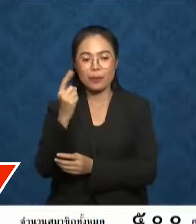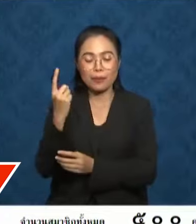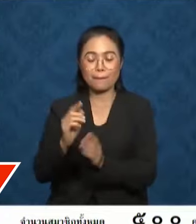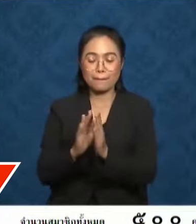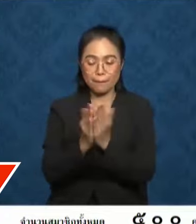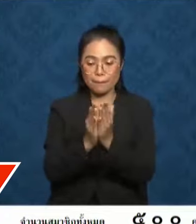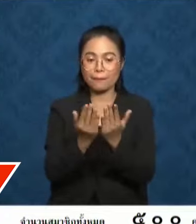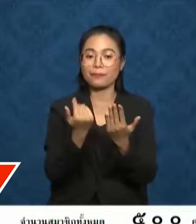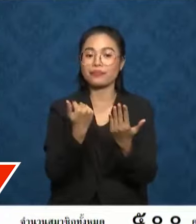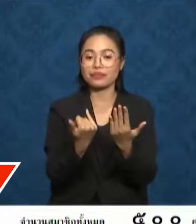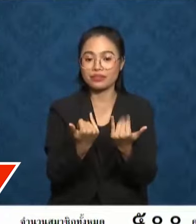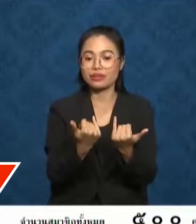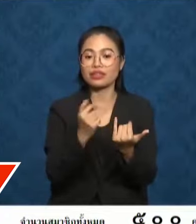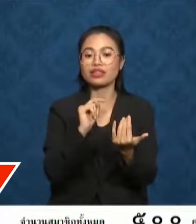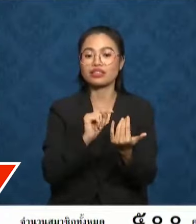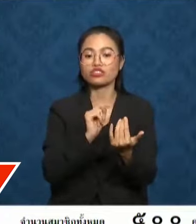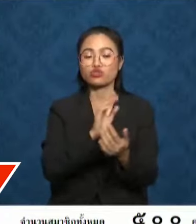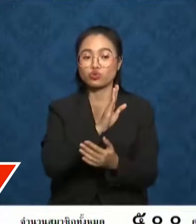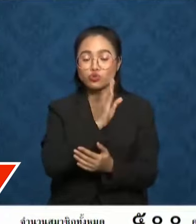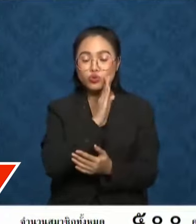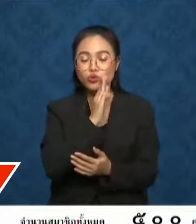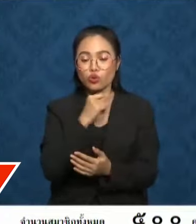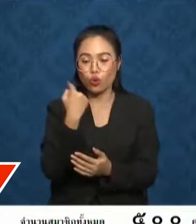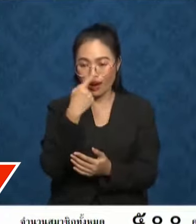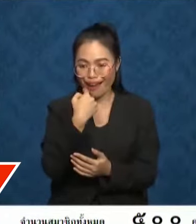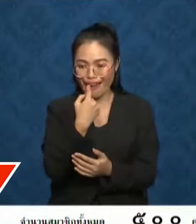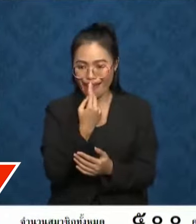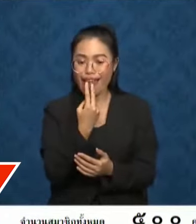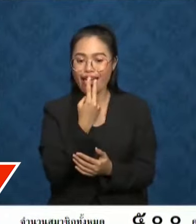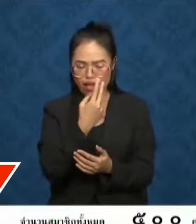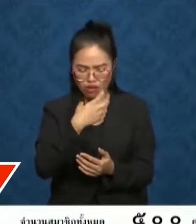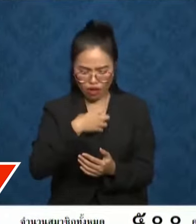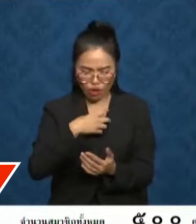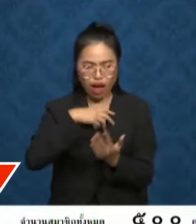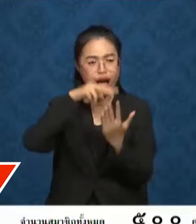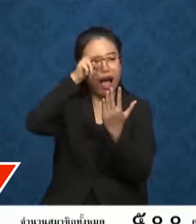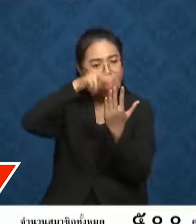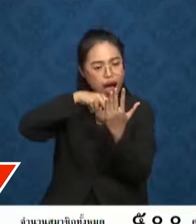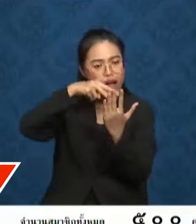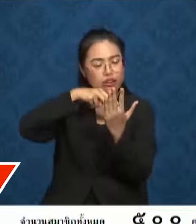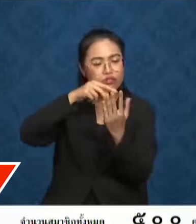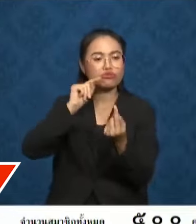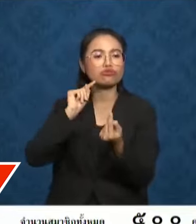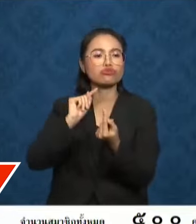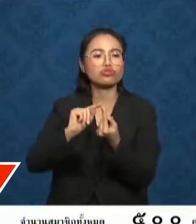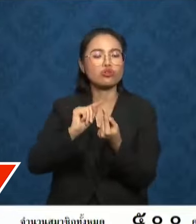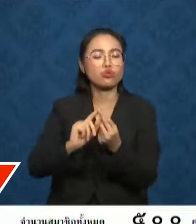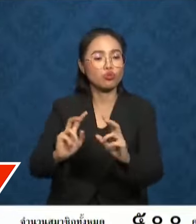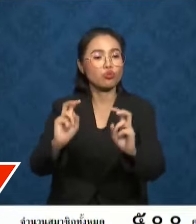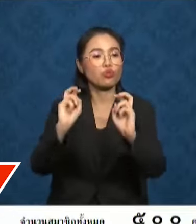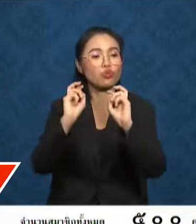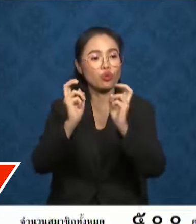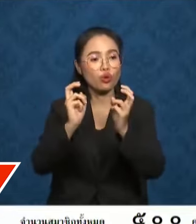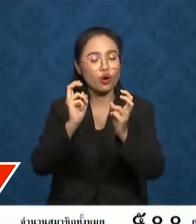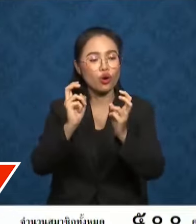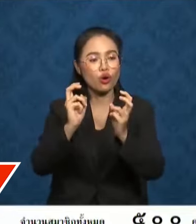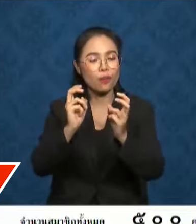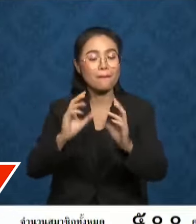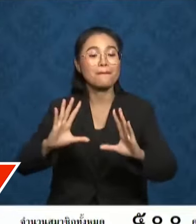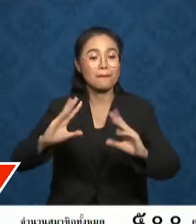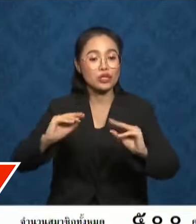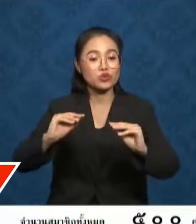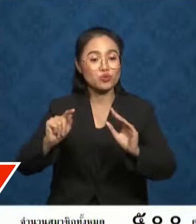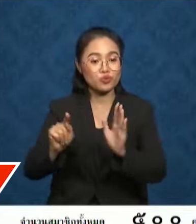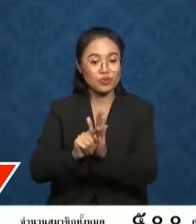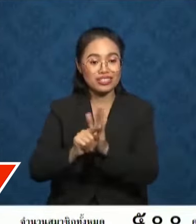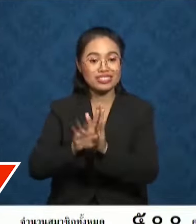ี้นะครับถ้าคนที่เห็นแล้ว อยากจะอ่านเพิ่มเติมเช่นกรณีเรื่องของที่ท่านไปการปาุมครั้ง